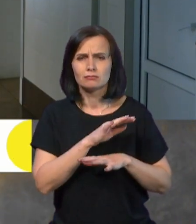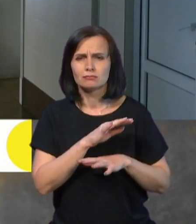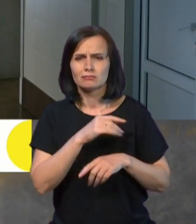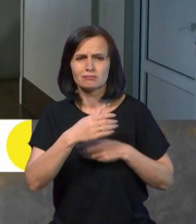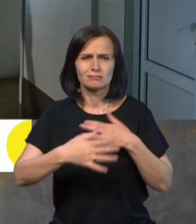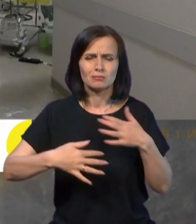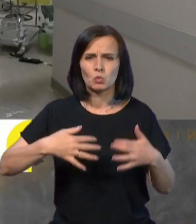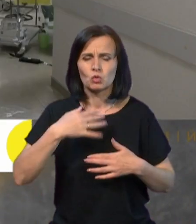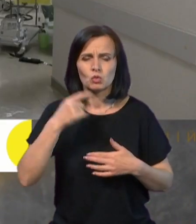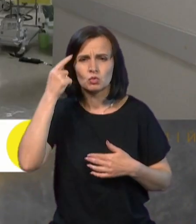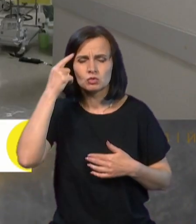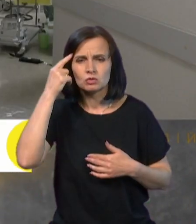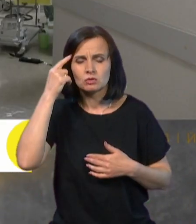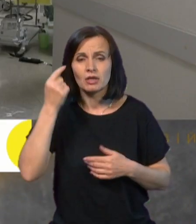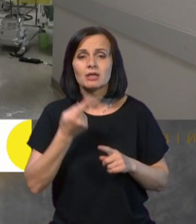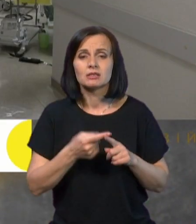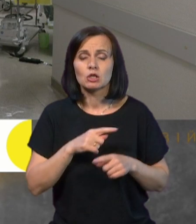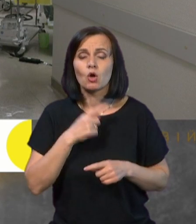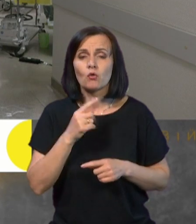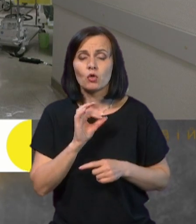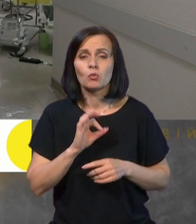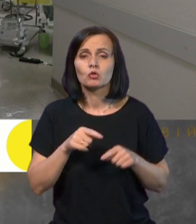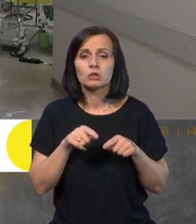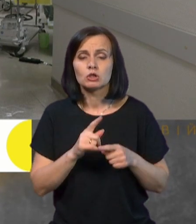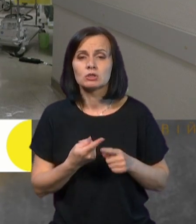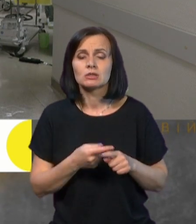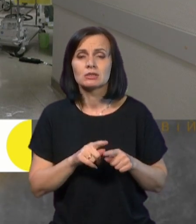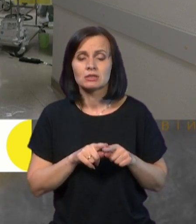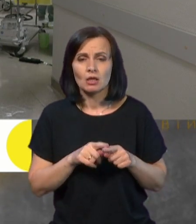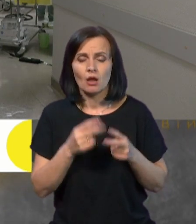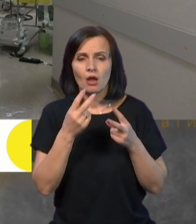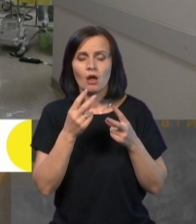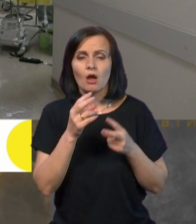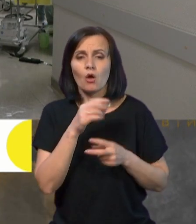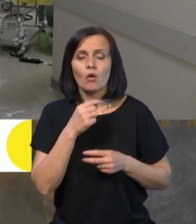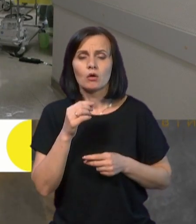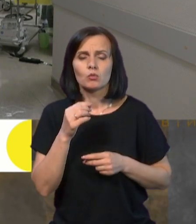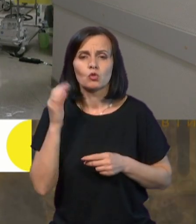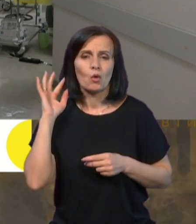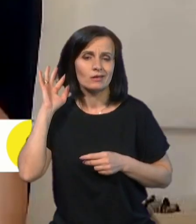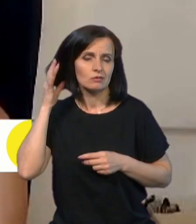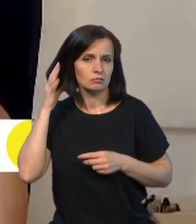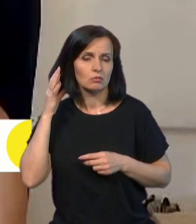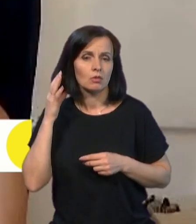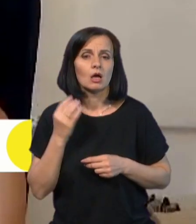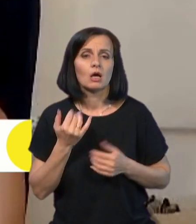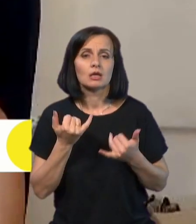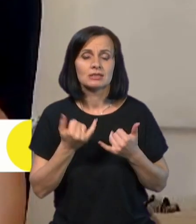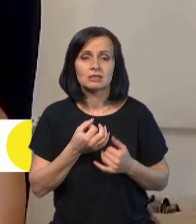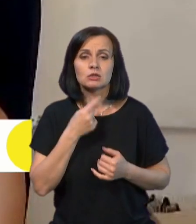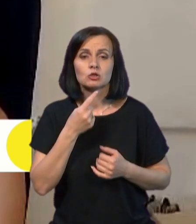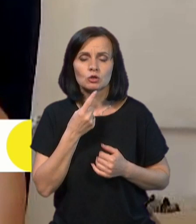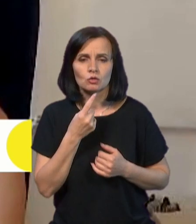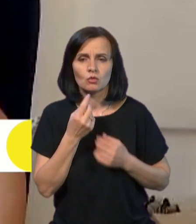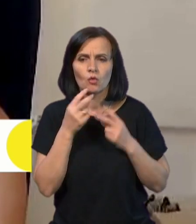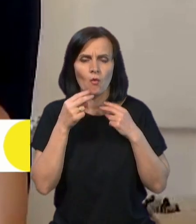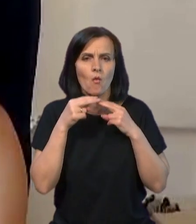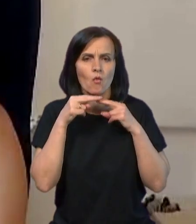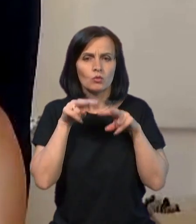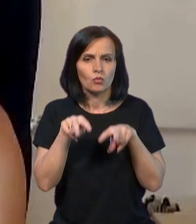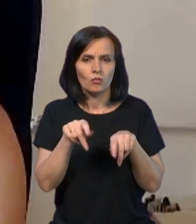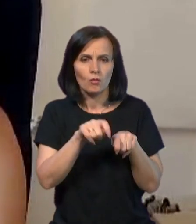кажемо про ті, які становлять найбільший тягар як захворюваності, так і смертності. І ми сьогодні будемо говорити про ішемічну